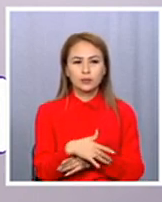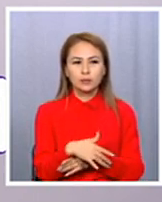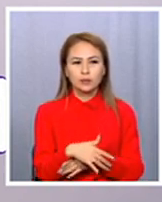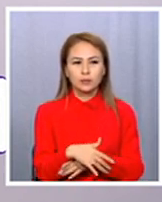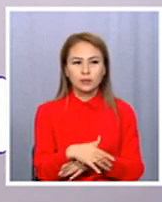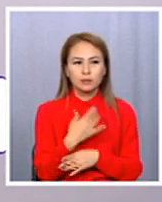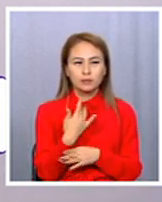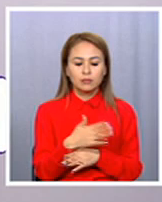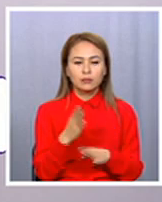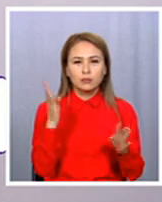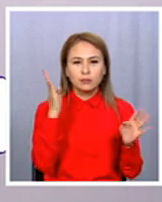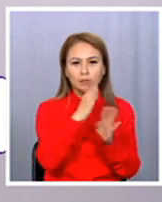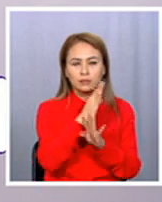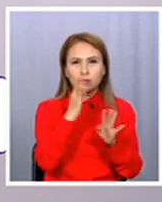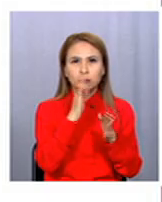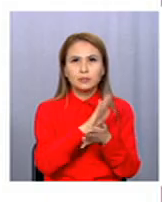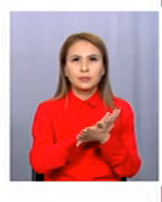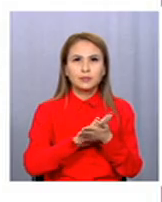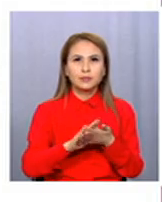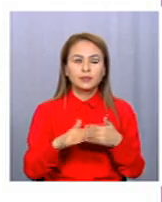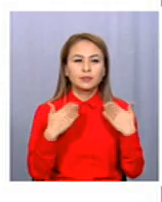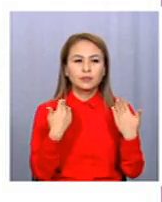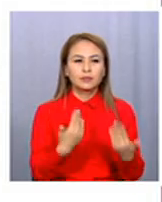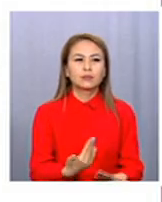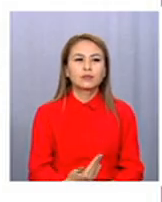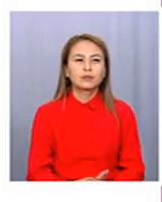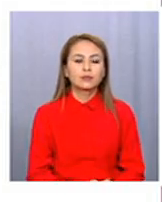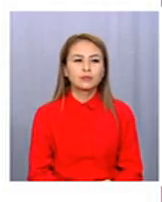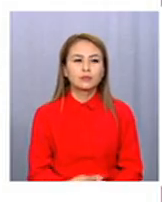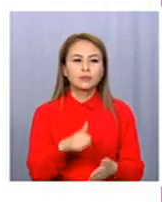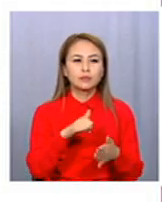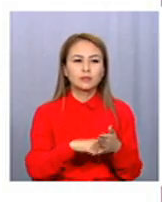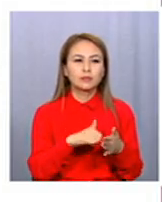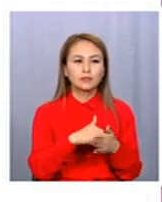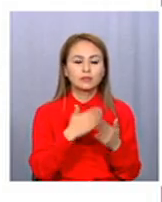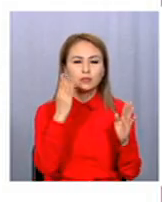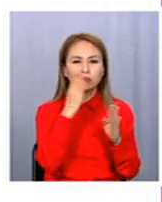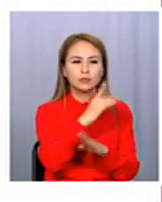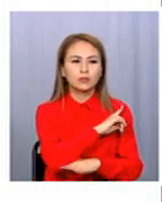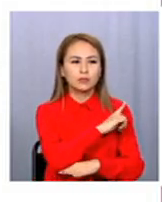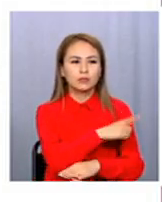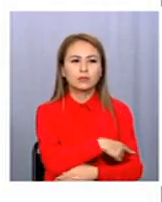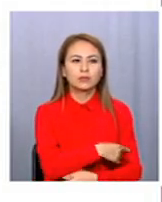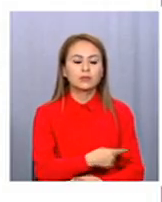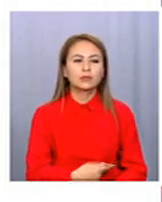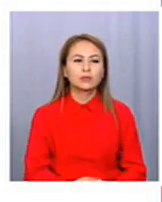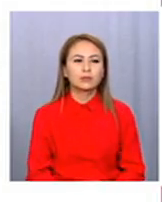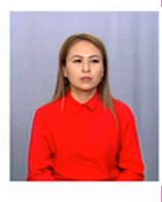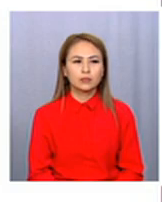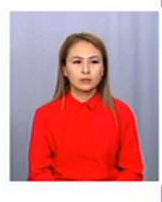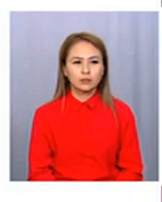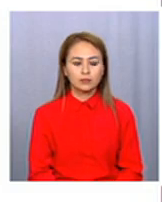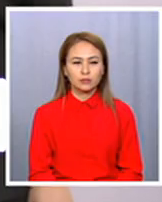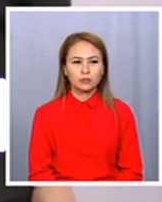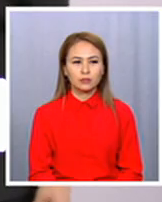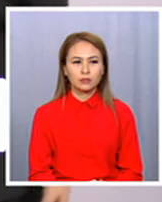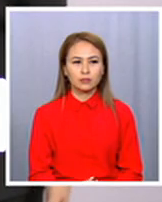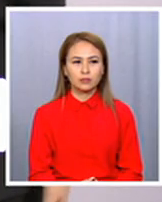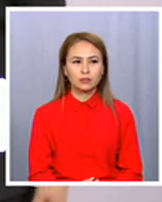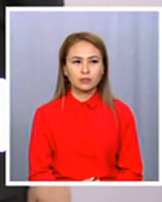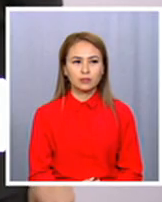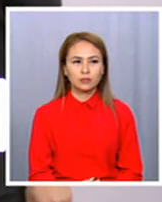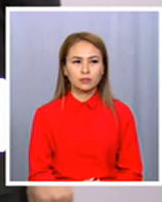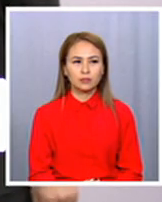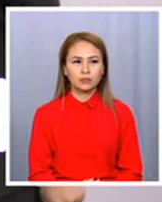даланы табиғи жүйеге жатқызады екен. Себебі ол табиғи күштердің әсерінен пайда болған жүйе.